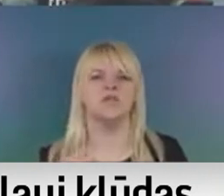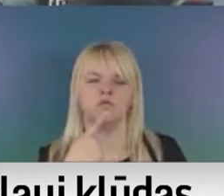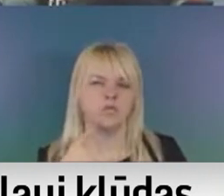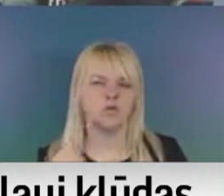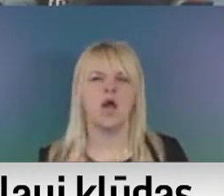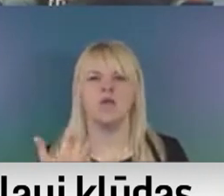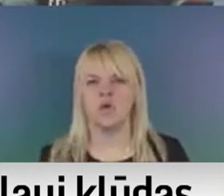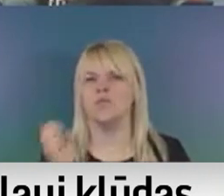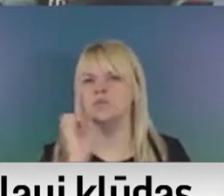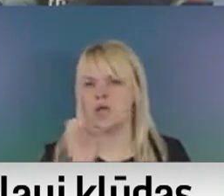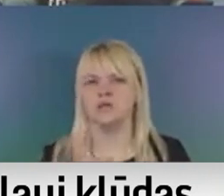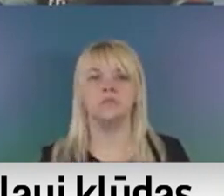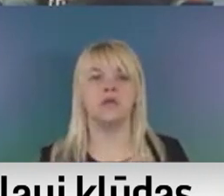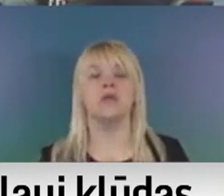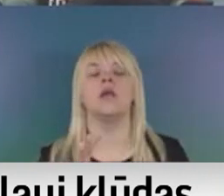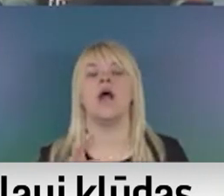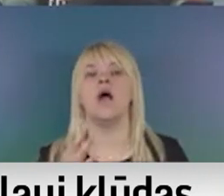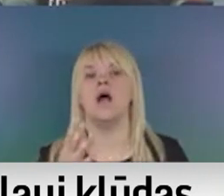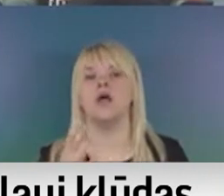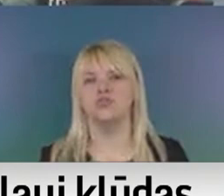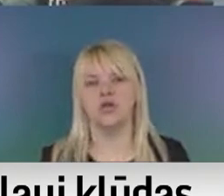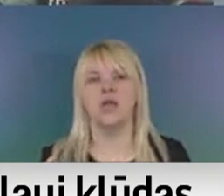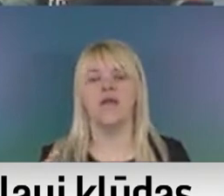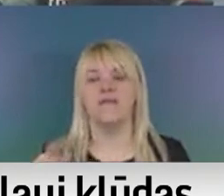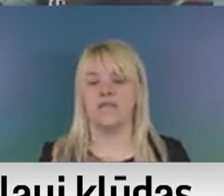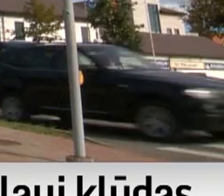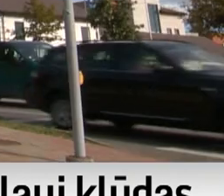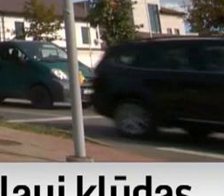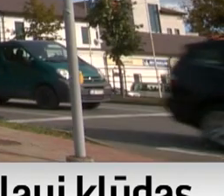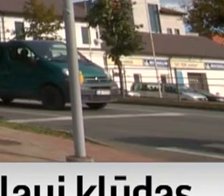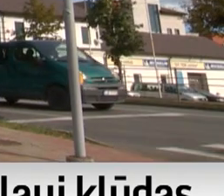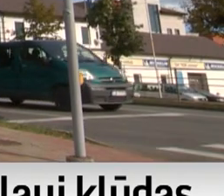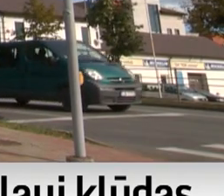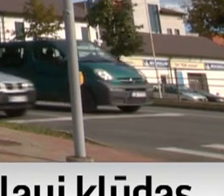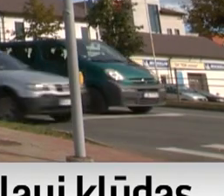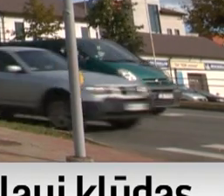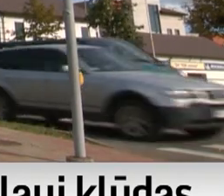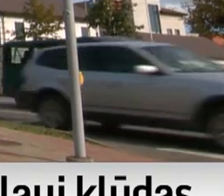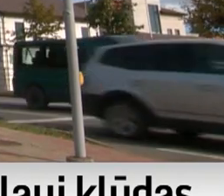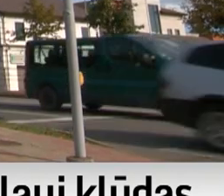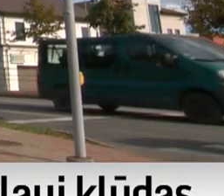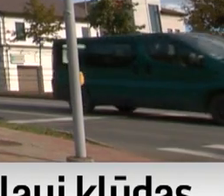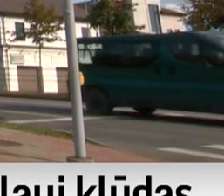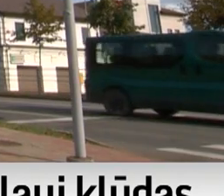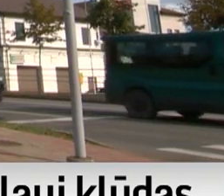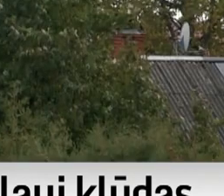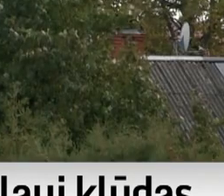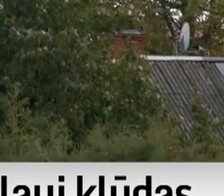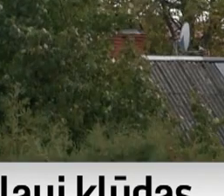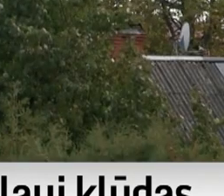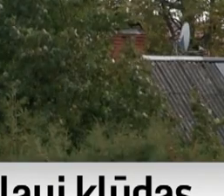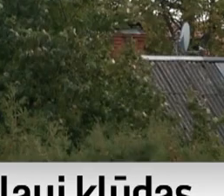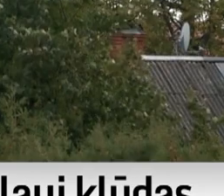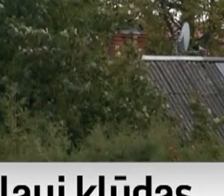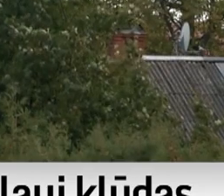kontrole norāda, šī ir tikai neliela ilustrācija tam, ka pašvaldības iedzīvotājus lielākoties iesaista tikai formāli. Proti, kad